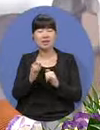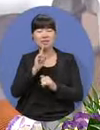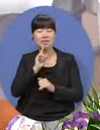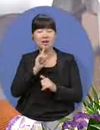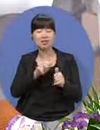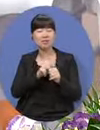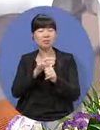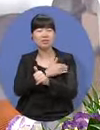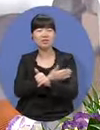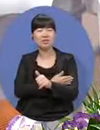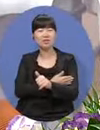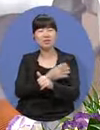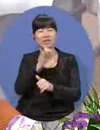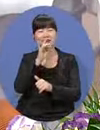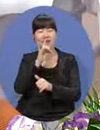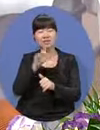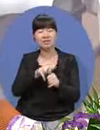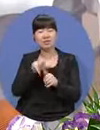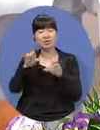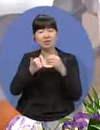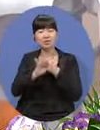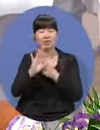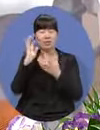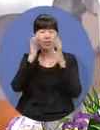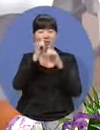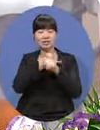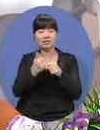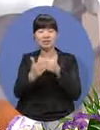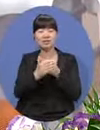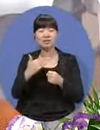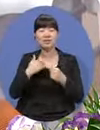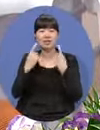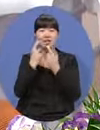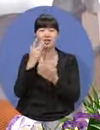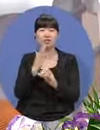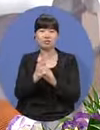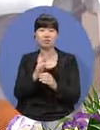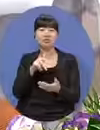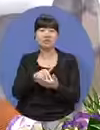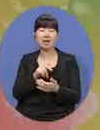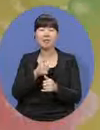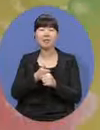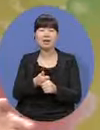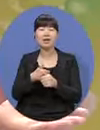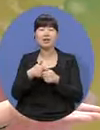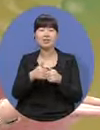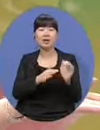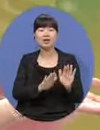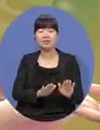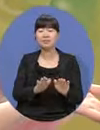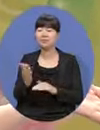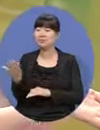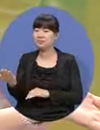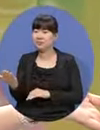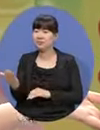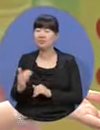정보력은 아니다 정보를 들으면 더 흔들리고 있어서 예 저제 주관대로 해요네 자 그렇다면 이제